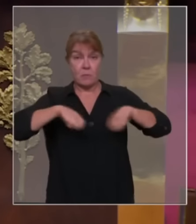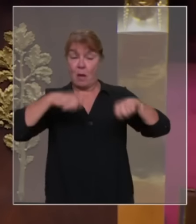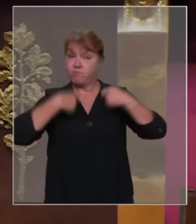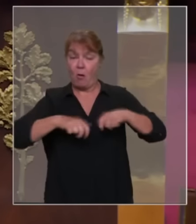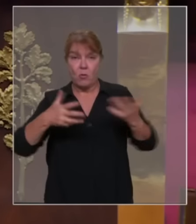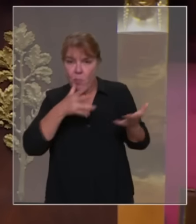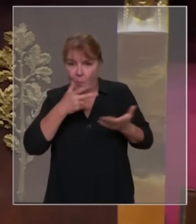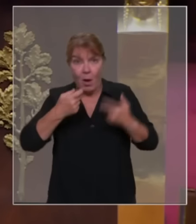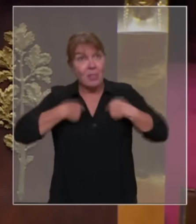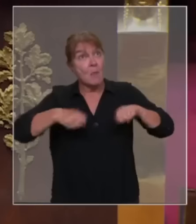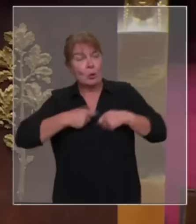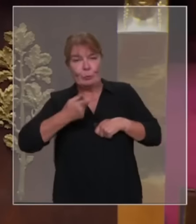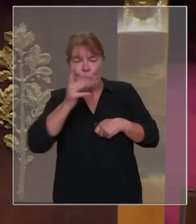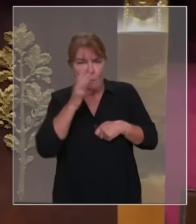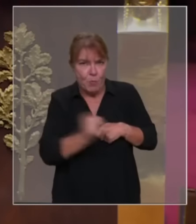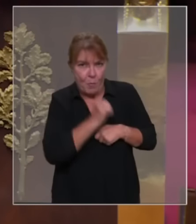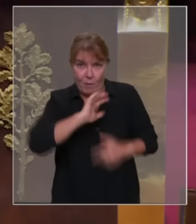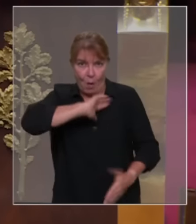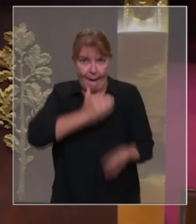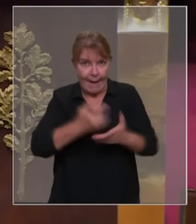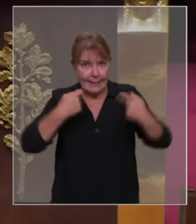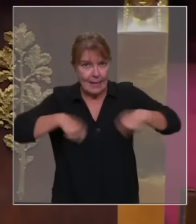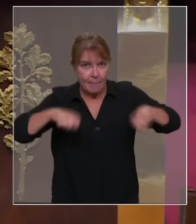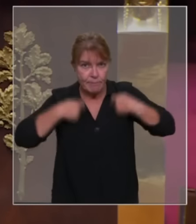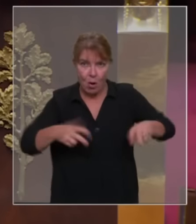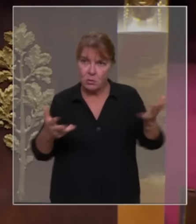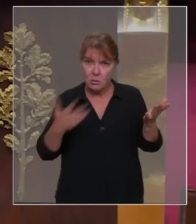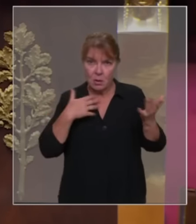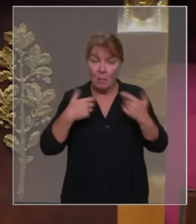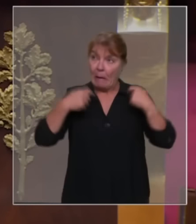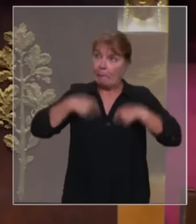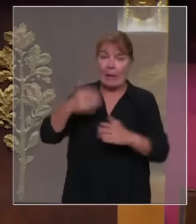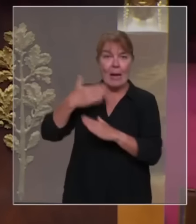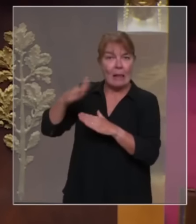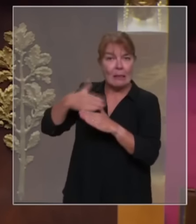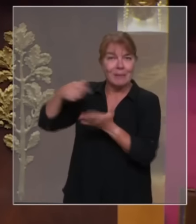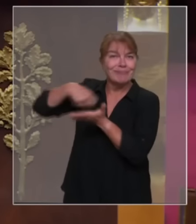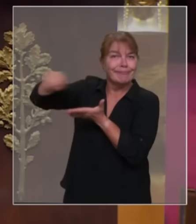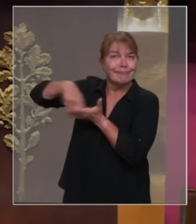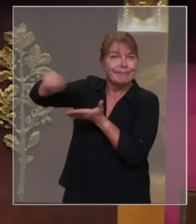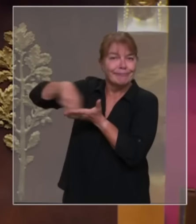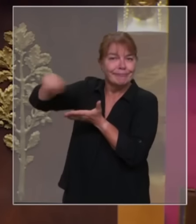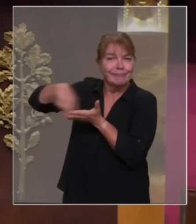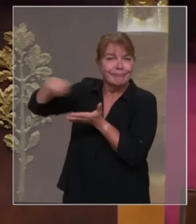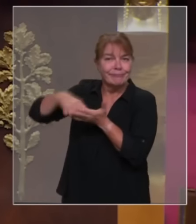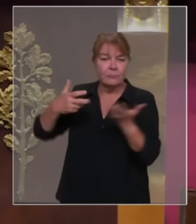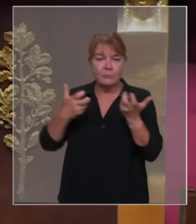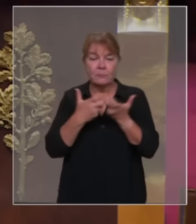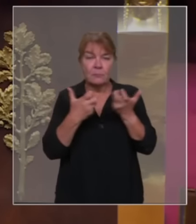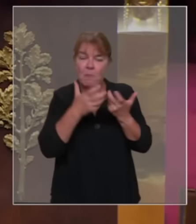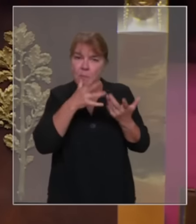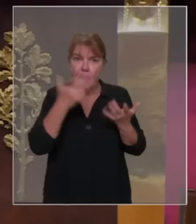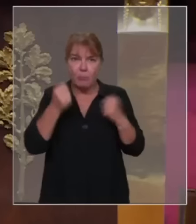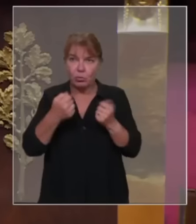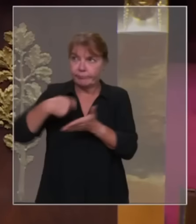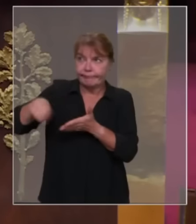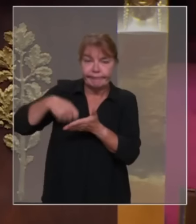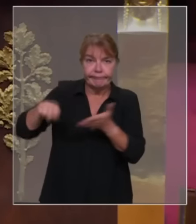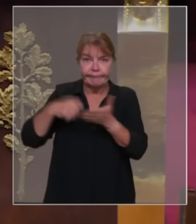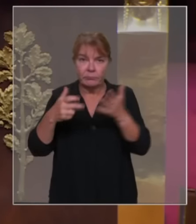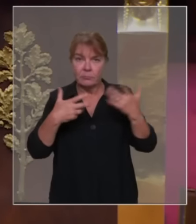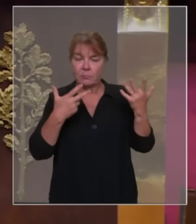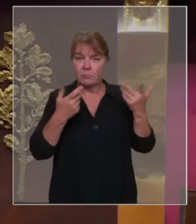nous dépensions plus pour payer des intérêts à d'autres que nous ne payons pour notre défense et pour notre